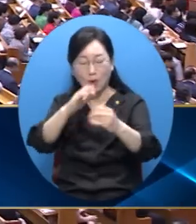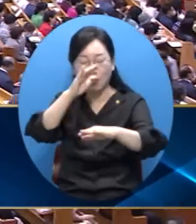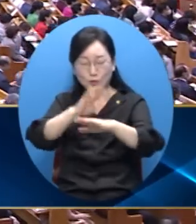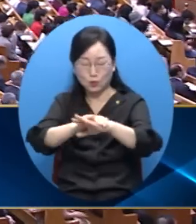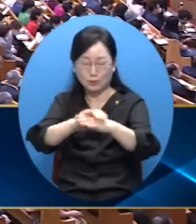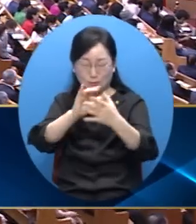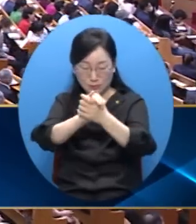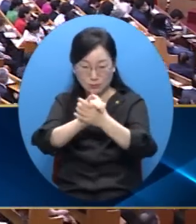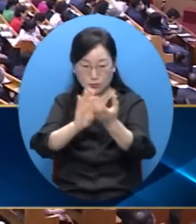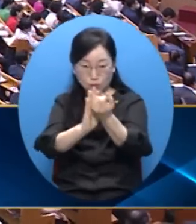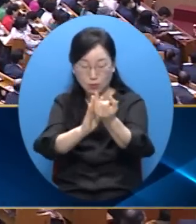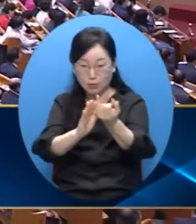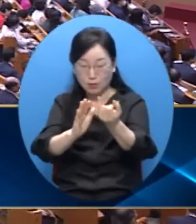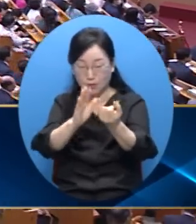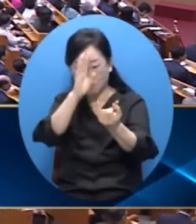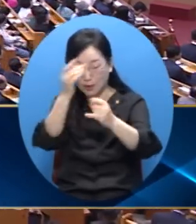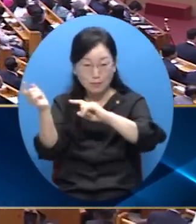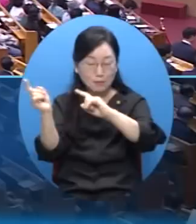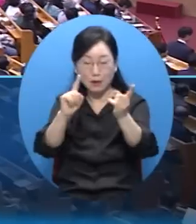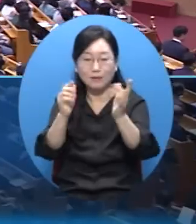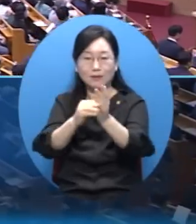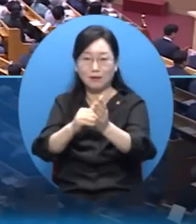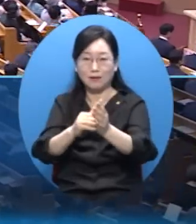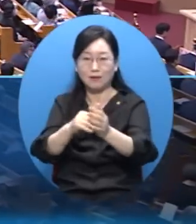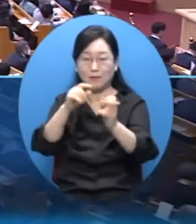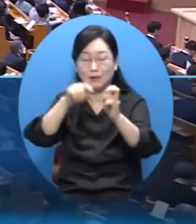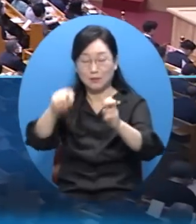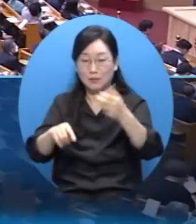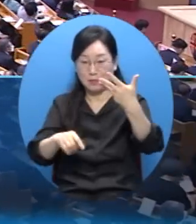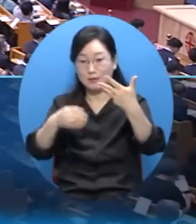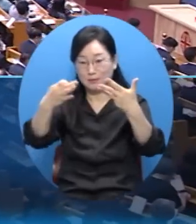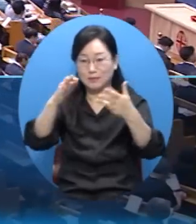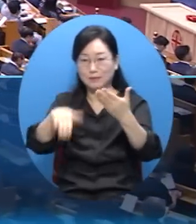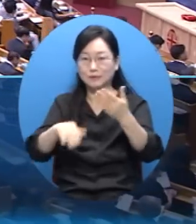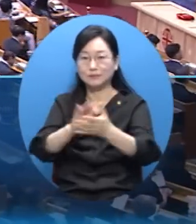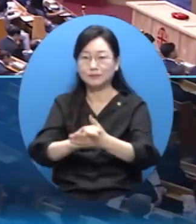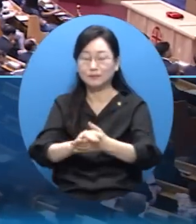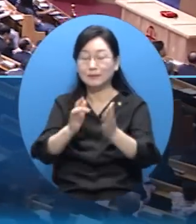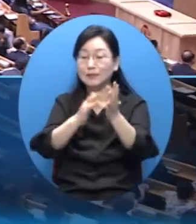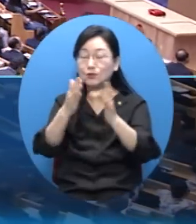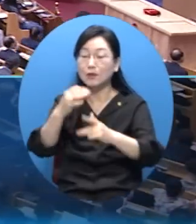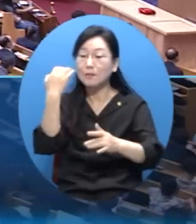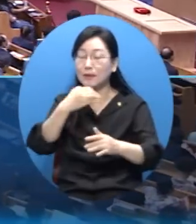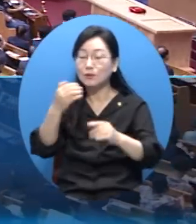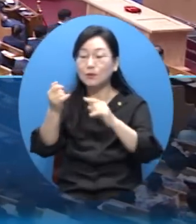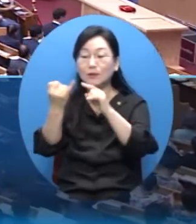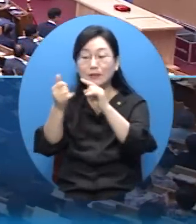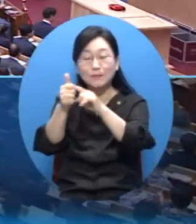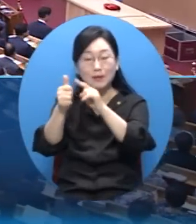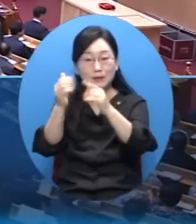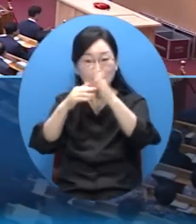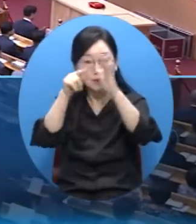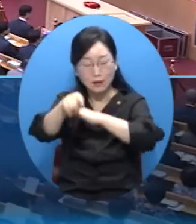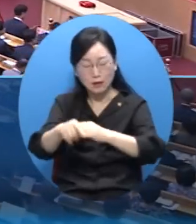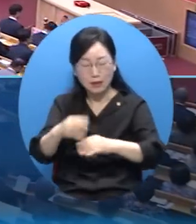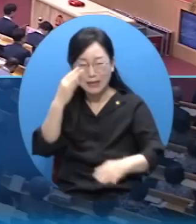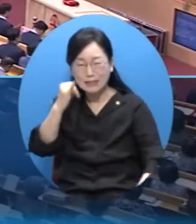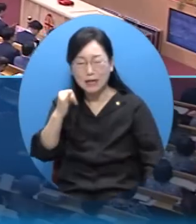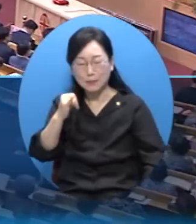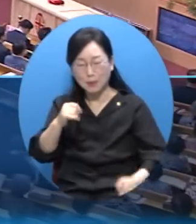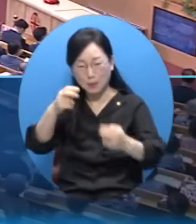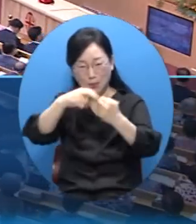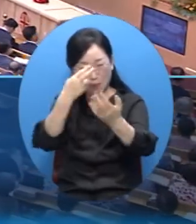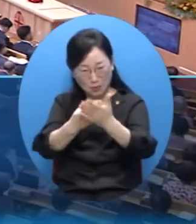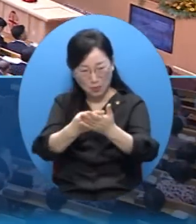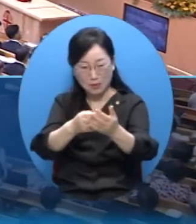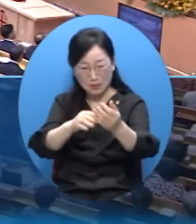열병이 떠나간 것입니다. 마태복음 8장 14절 15절입니다 예수께서 베드로의 집에 들어가서 그의 장모가 열병을 앓아 누운 것을 보시고 그의